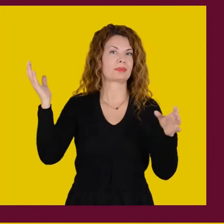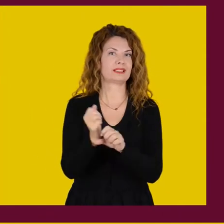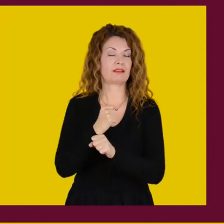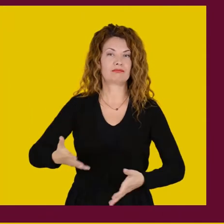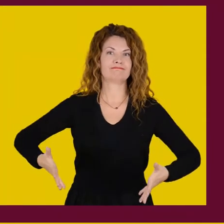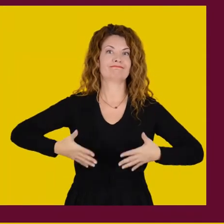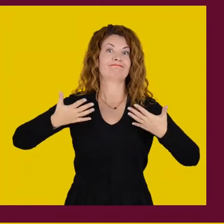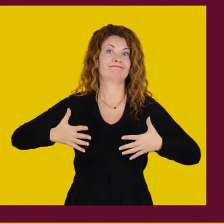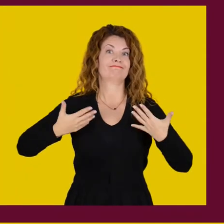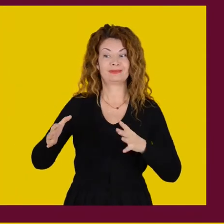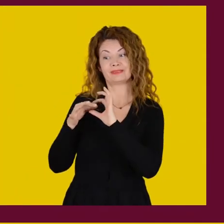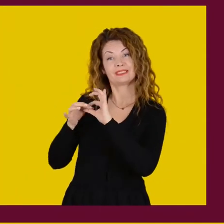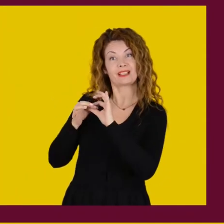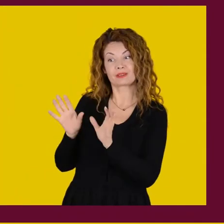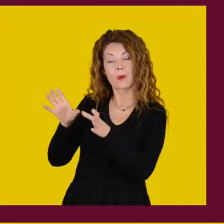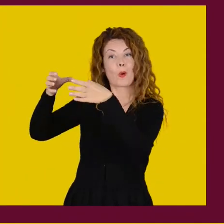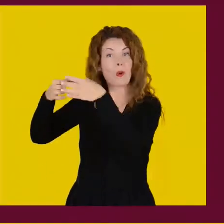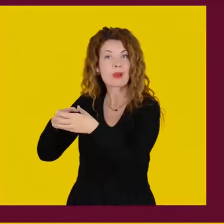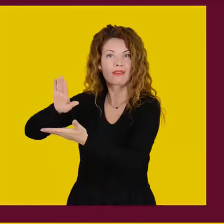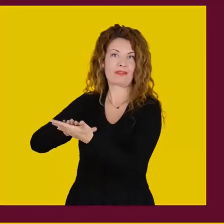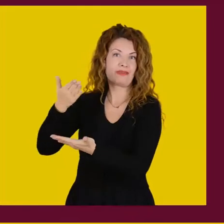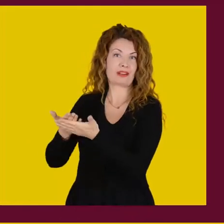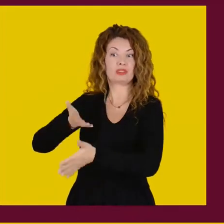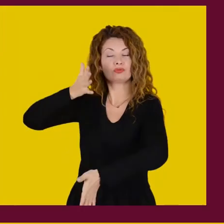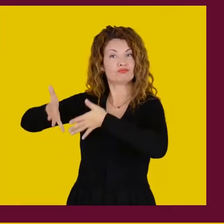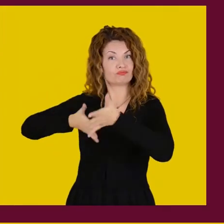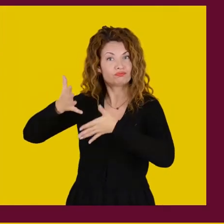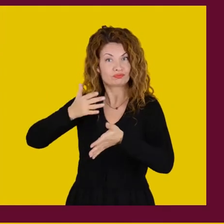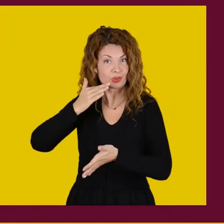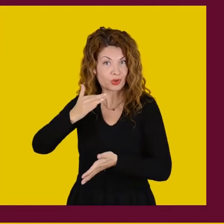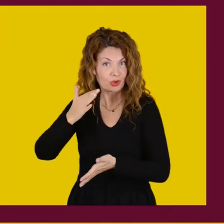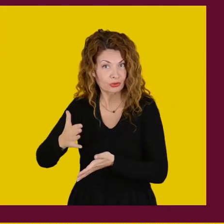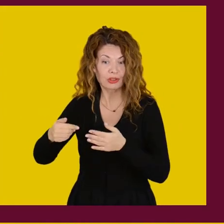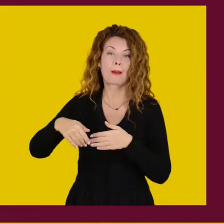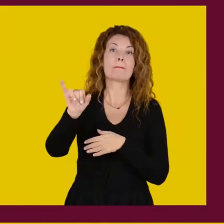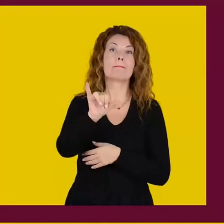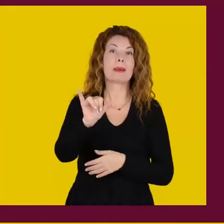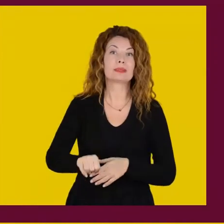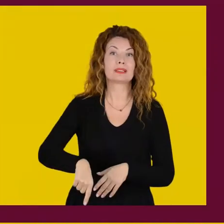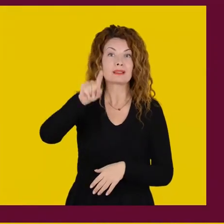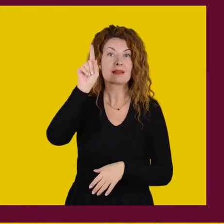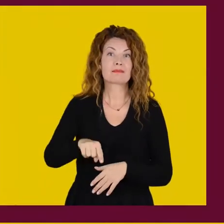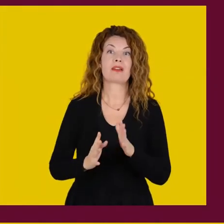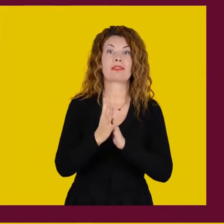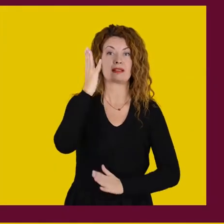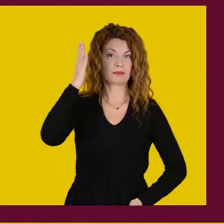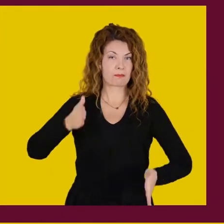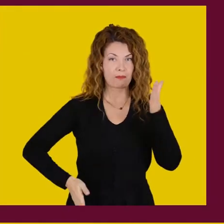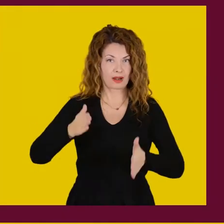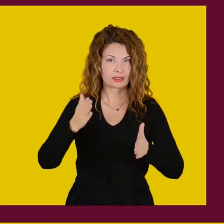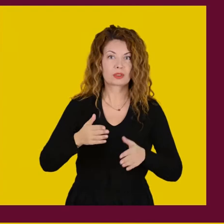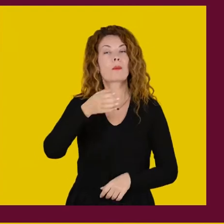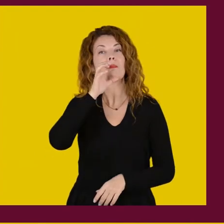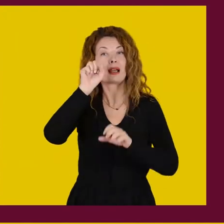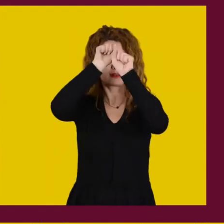επιτυχία. Είμαι πάρα πολύ χαρούμενος που σε συνεργασία με μια ομάδα διαρμηνέων στη νοηματική γλώσσα θα μπορέσουμε την Πέμπτη,